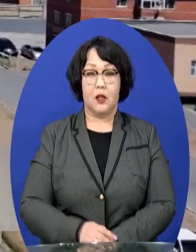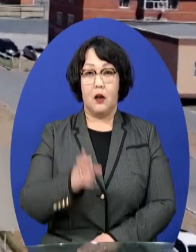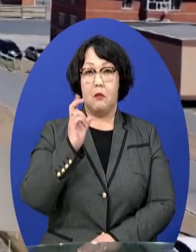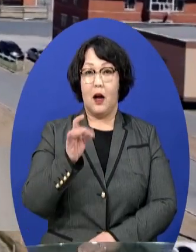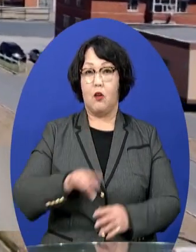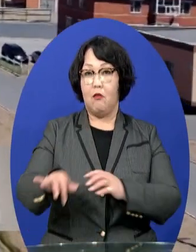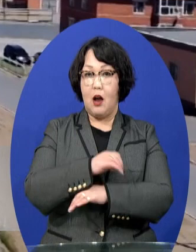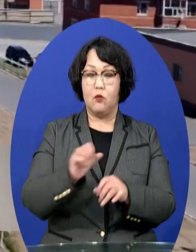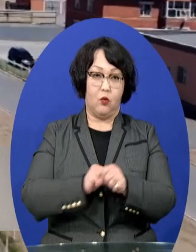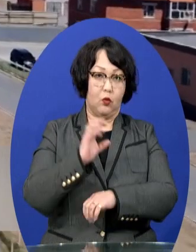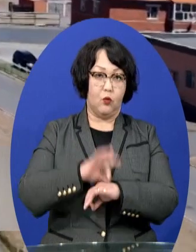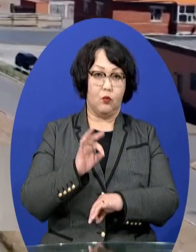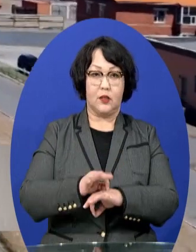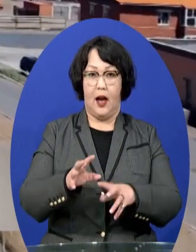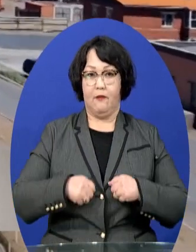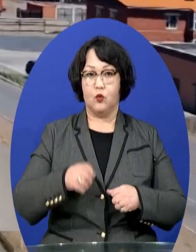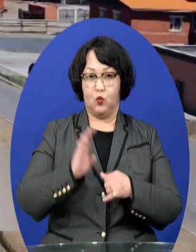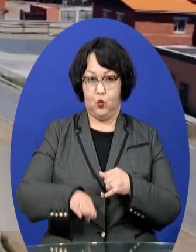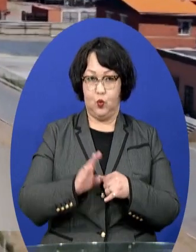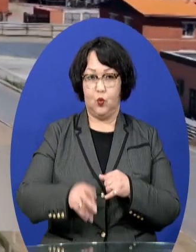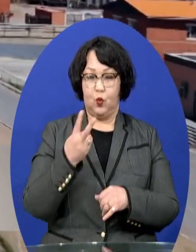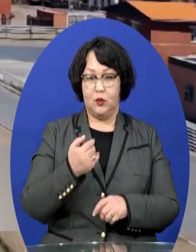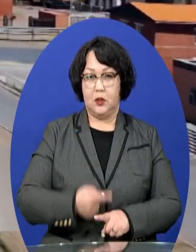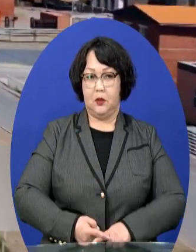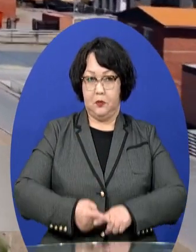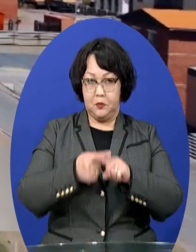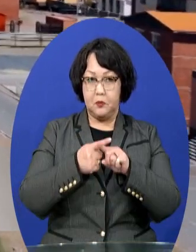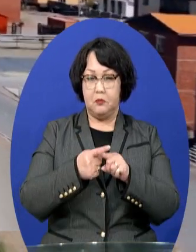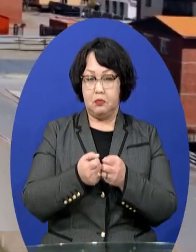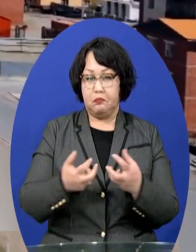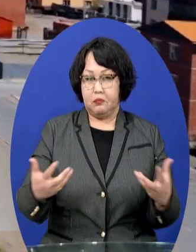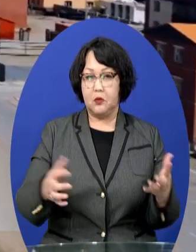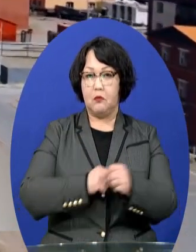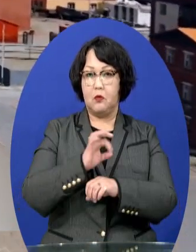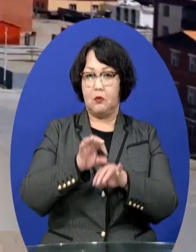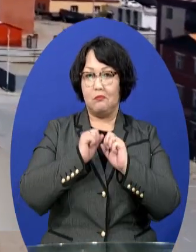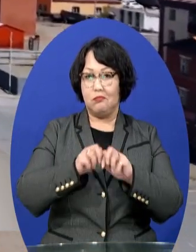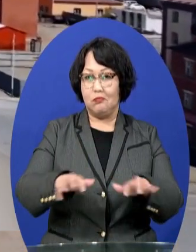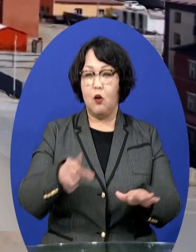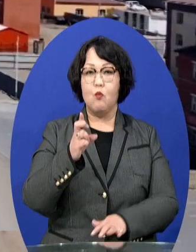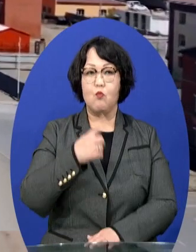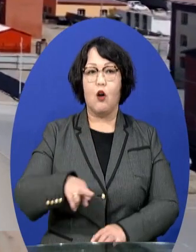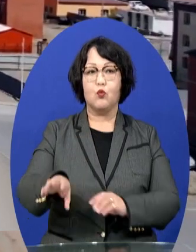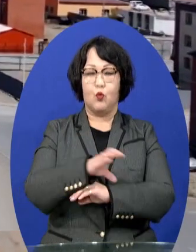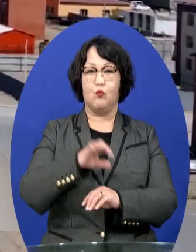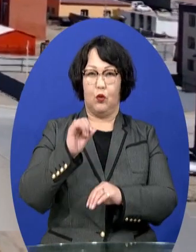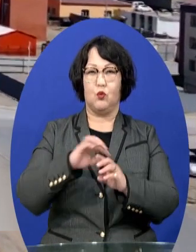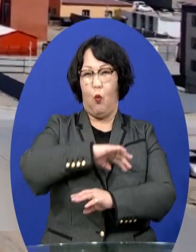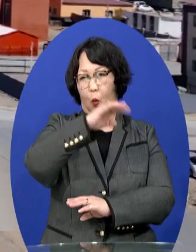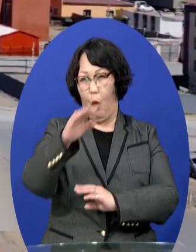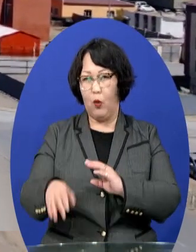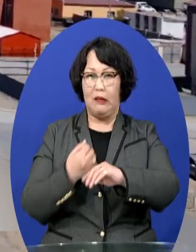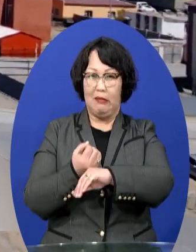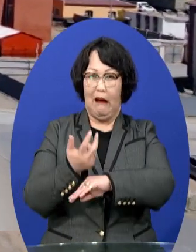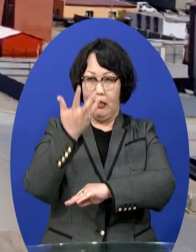Баянгор аймагт коронавирус халдварын тоо сүүлийн үед эрс өсөж байна. За халдварын тархалт энэ хүн нэмэгдэж байгааг Богд суманд болсон тахилга за сонгуулийн